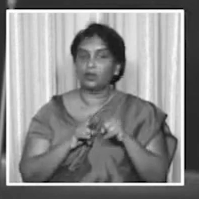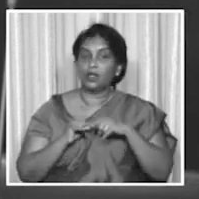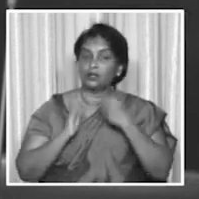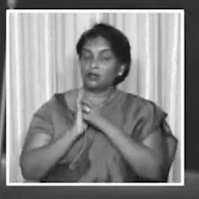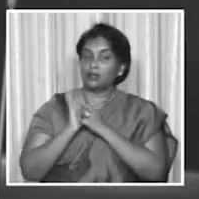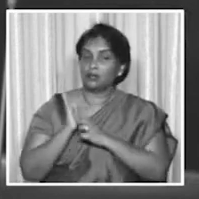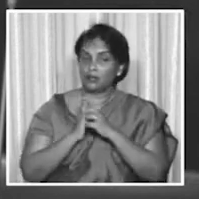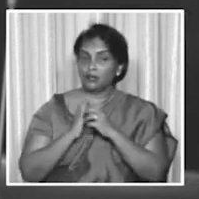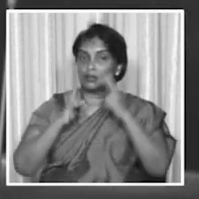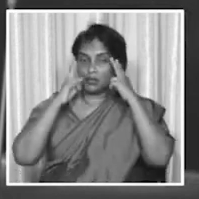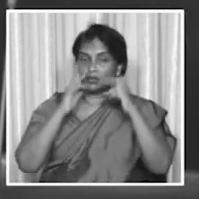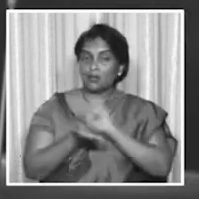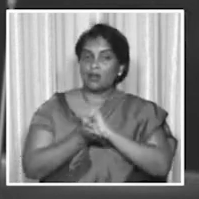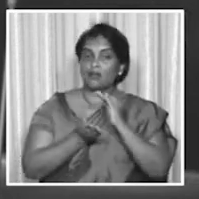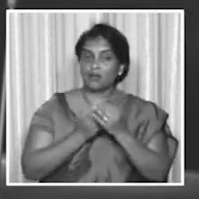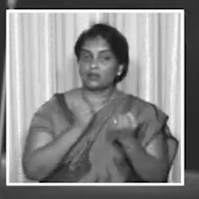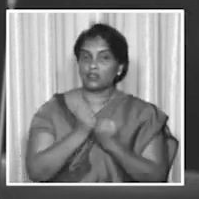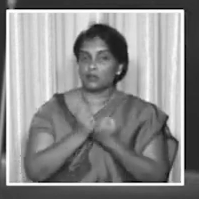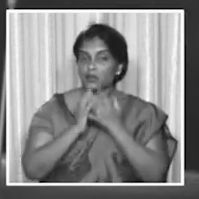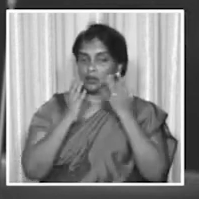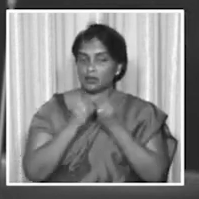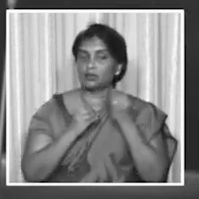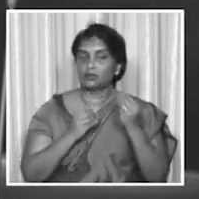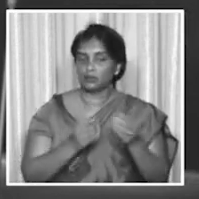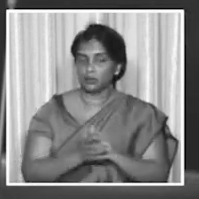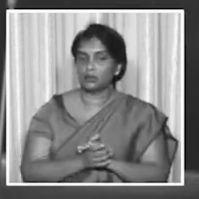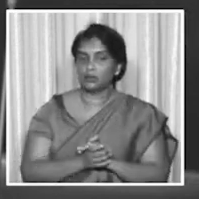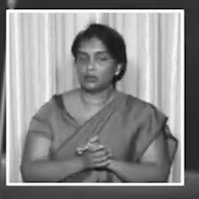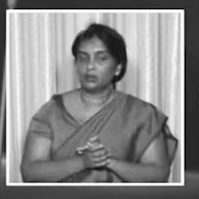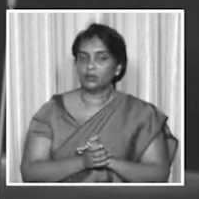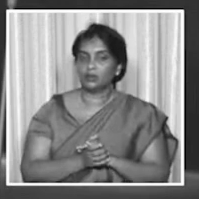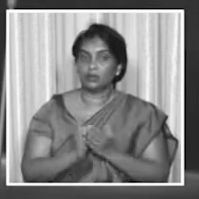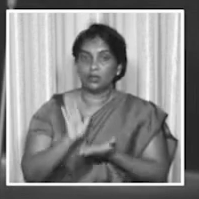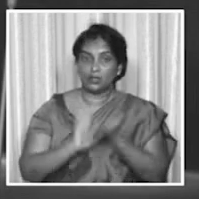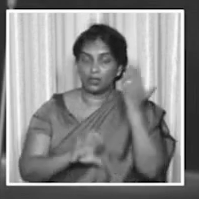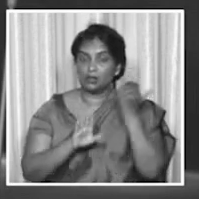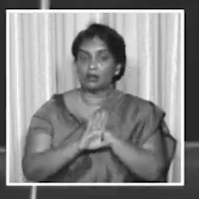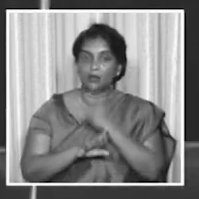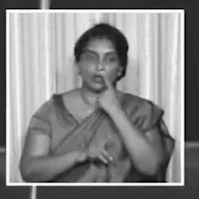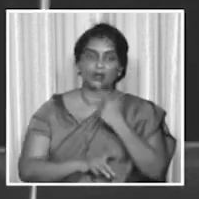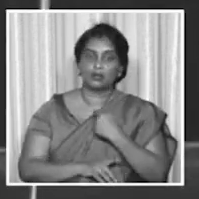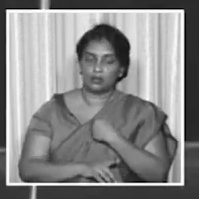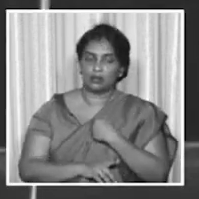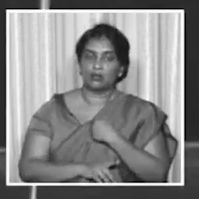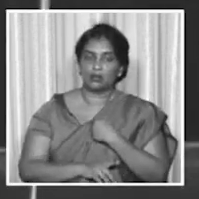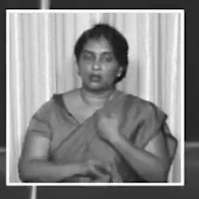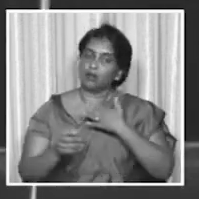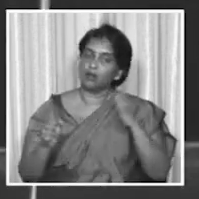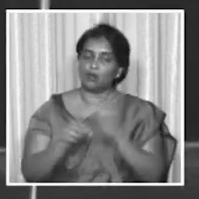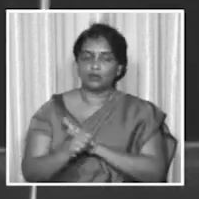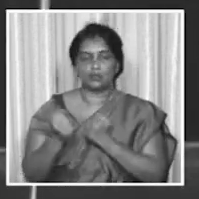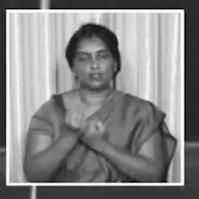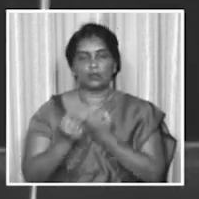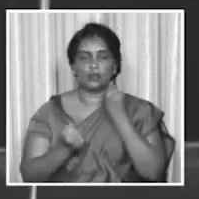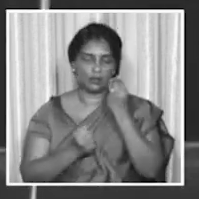අනිත් පලාත්තුල සෞදි ෆන්ඩකින් ගොඩක් ආදර ලැබුණ. ඔබතුමා ෆන්ඩක මේකට අයිති ඔබතුමා යන්න ඉස්සර අපිටත් කියන්න අපිත් අපේ උපරිම සහයෝගය